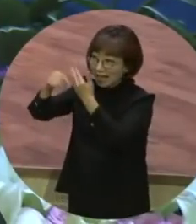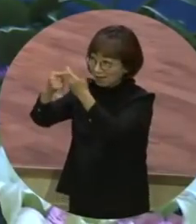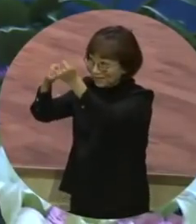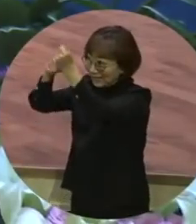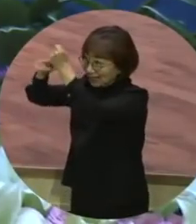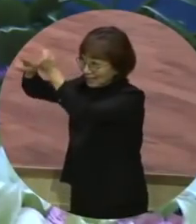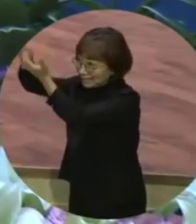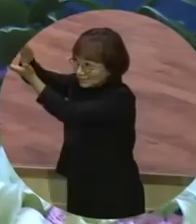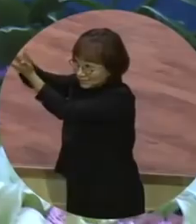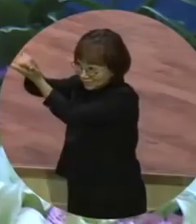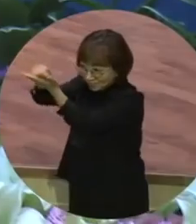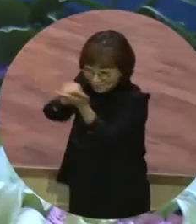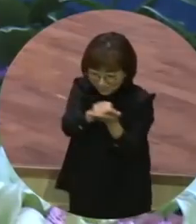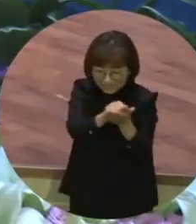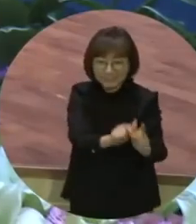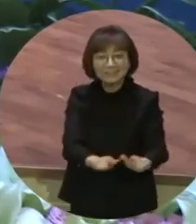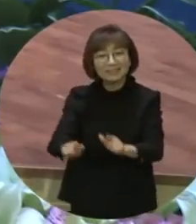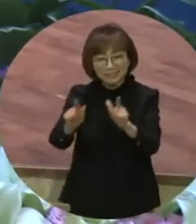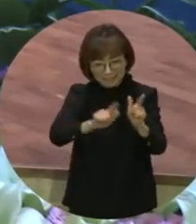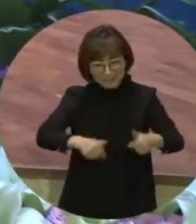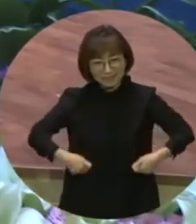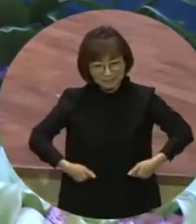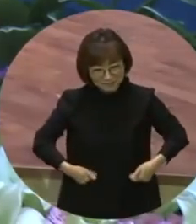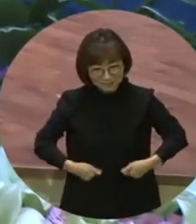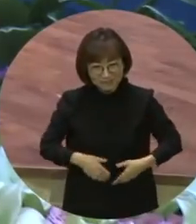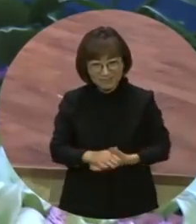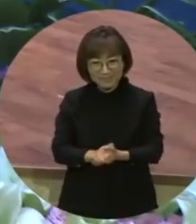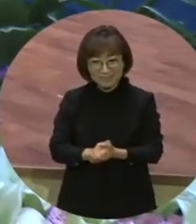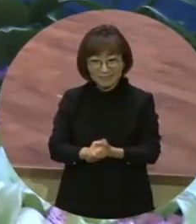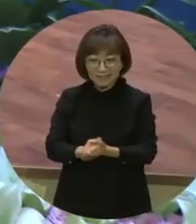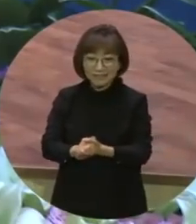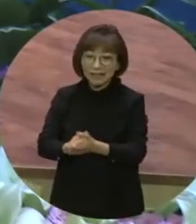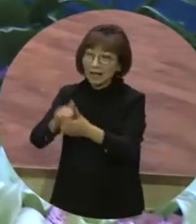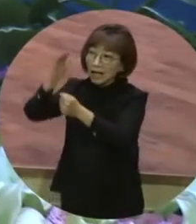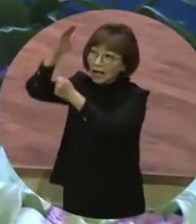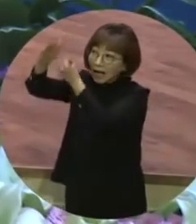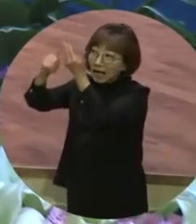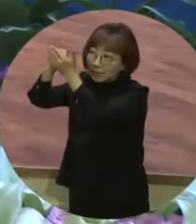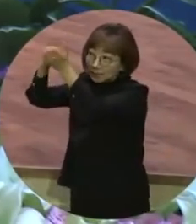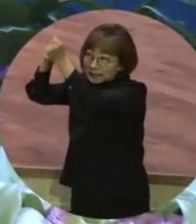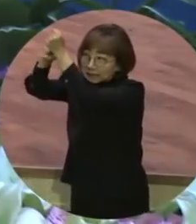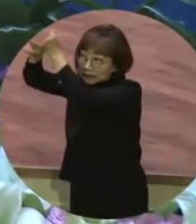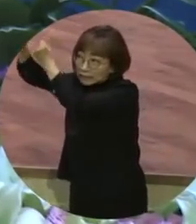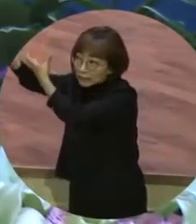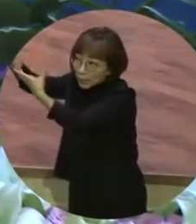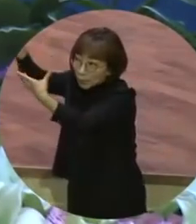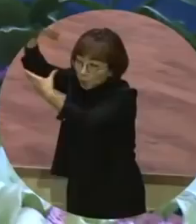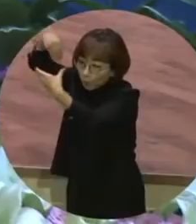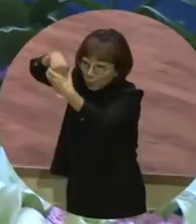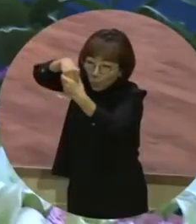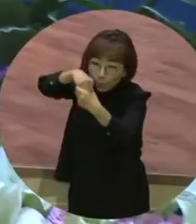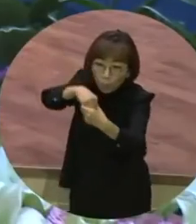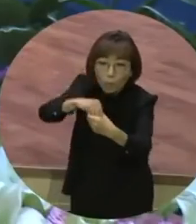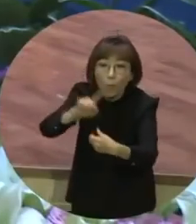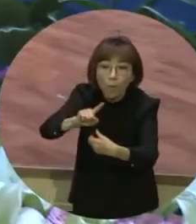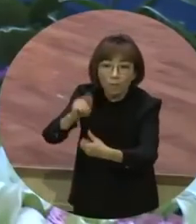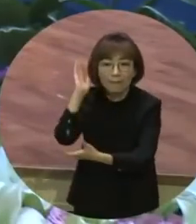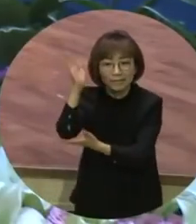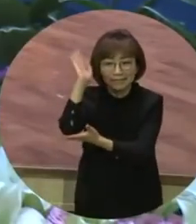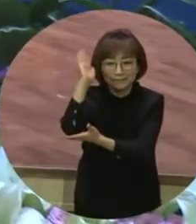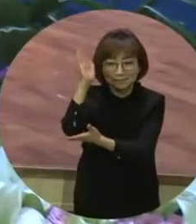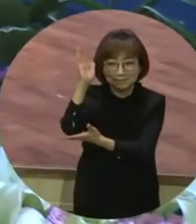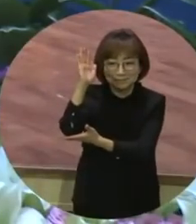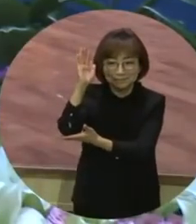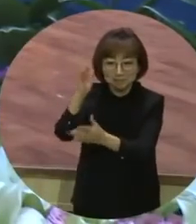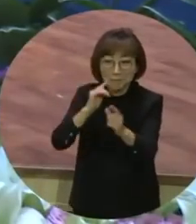사는 삶을 말합니다. 쉽게 설명하면 하나님의 뜻이 담긴 말씀에 순종하는 것, 그게